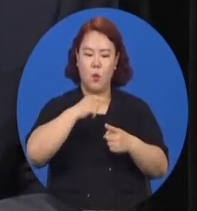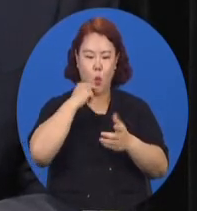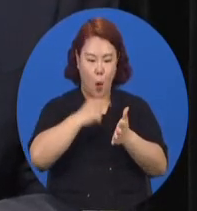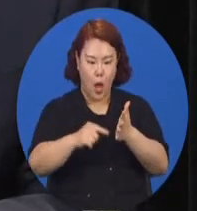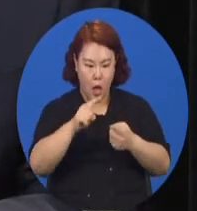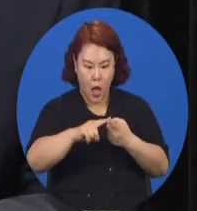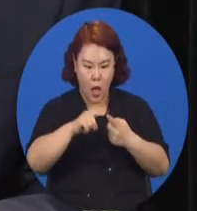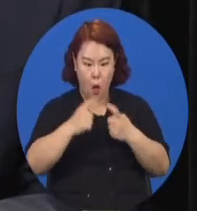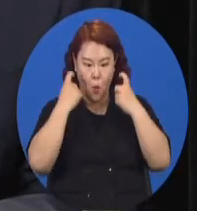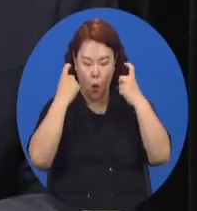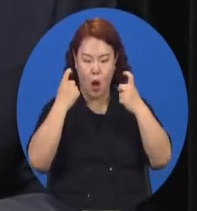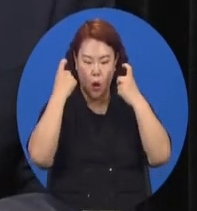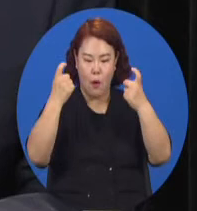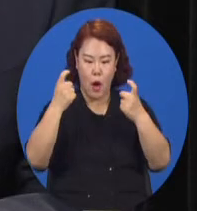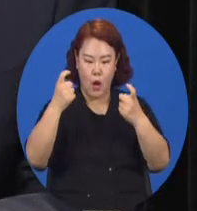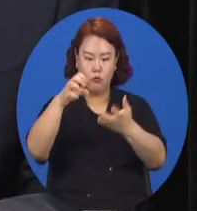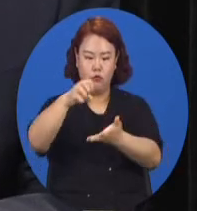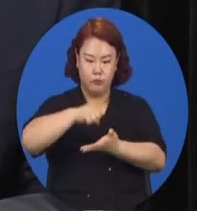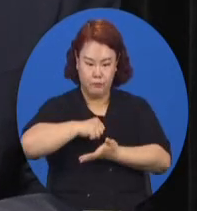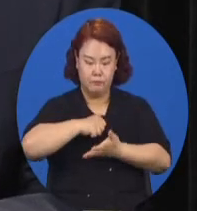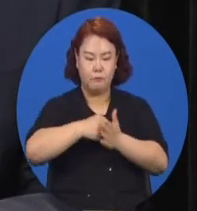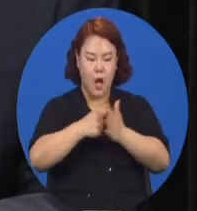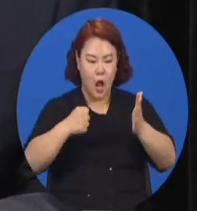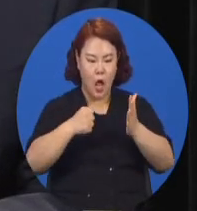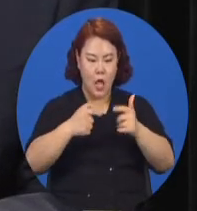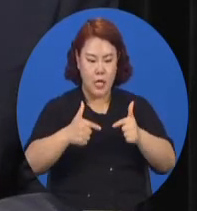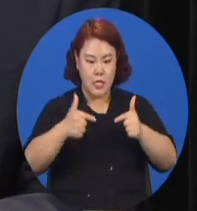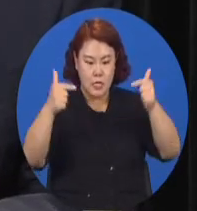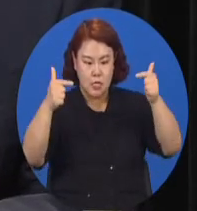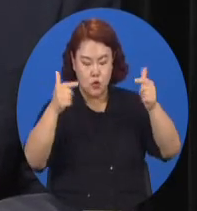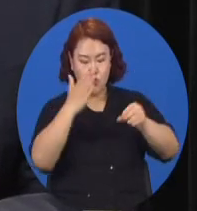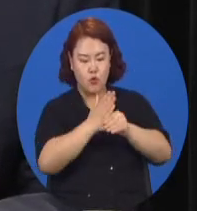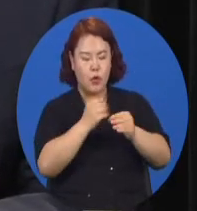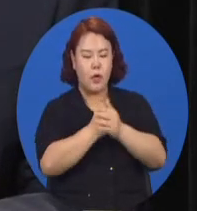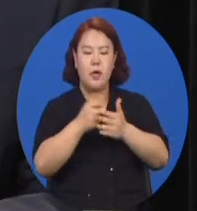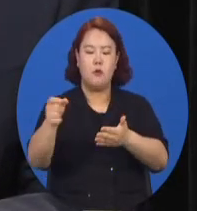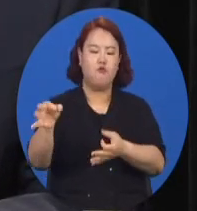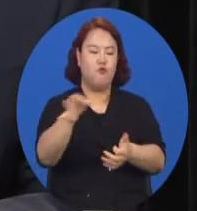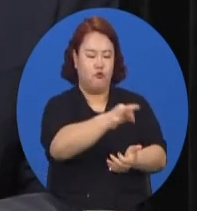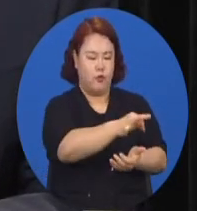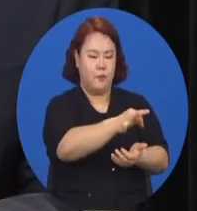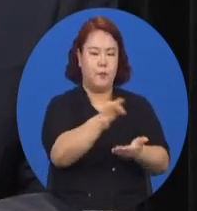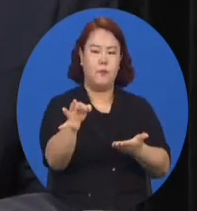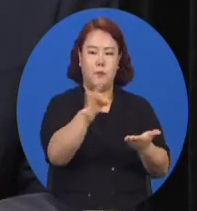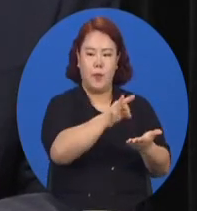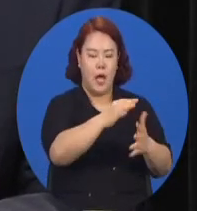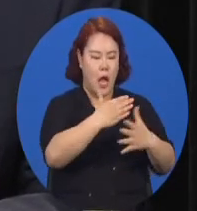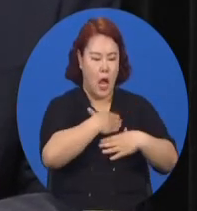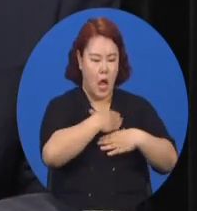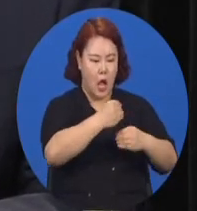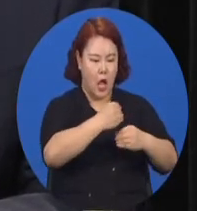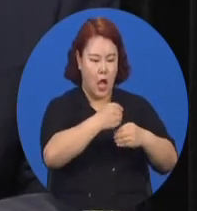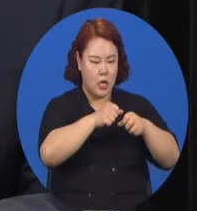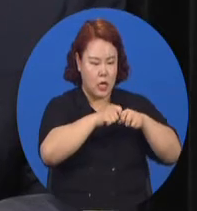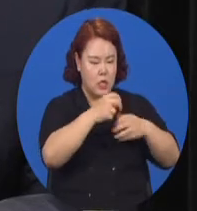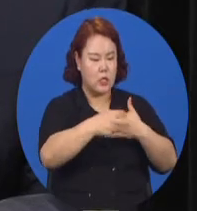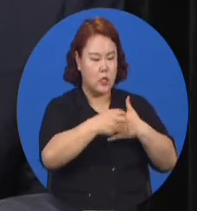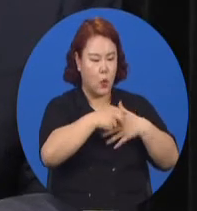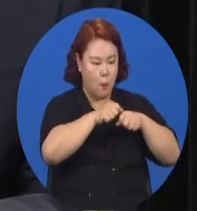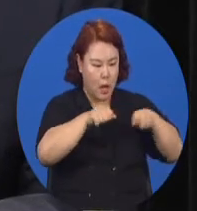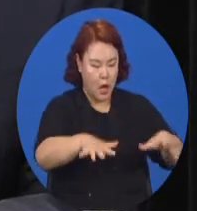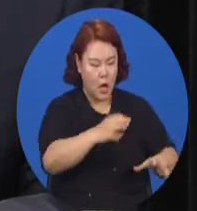세수가 증대되고 있으니까 그 재원을 투입해서 안정된 우리가 의료망을 확충하고 우리 국민들에